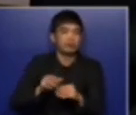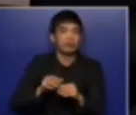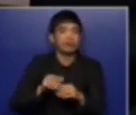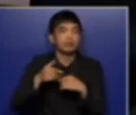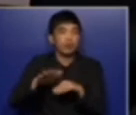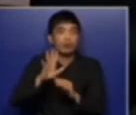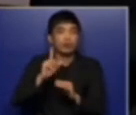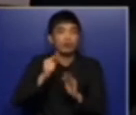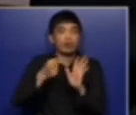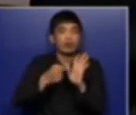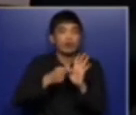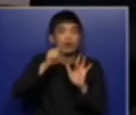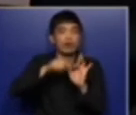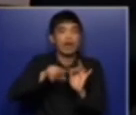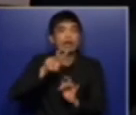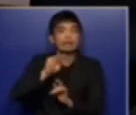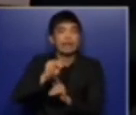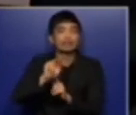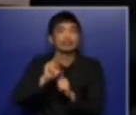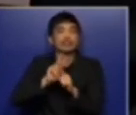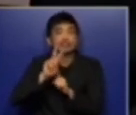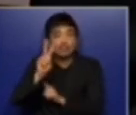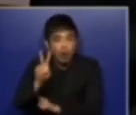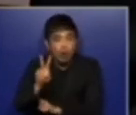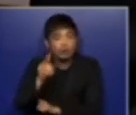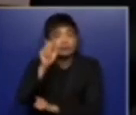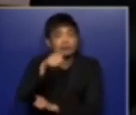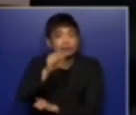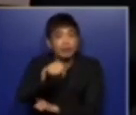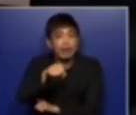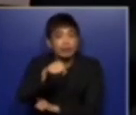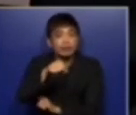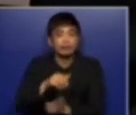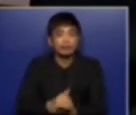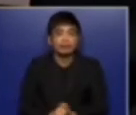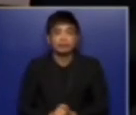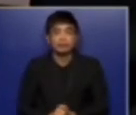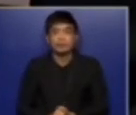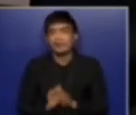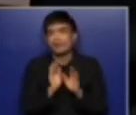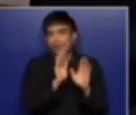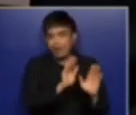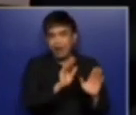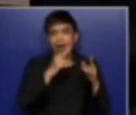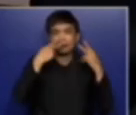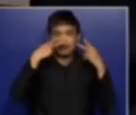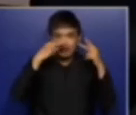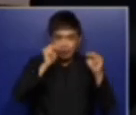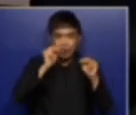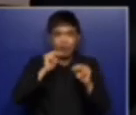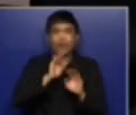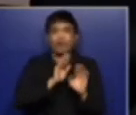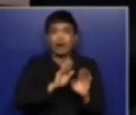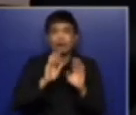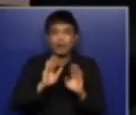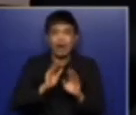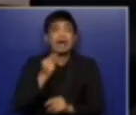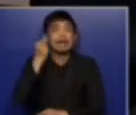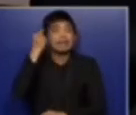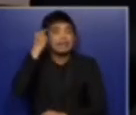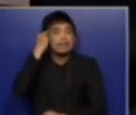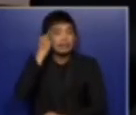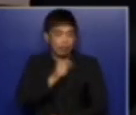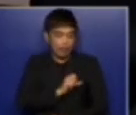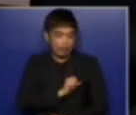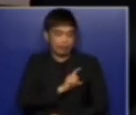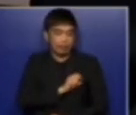างนั้นหรือท่านประธานผ่านไปถึงท่านนายกรัฐมนตรีดิฉันเชื่อว่าศาสนาทุกศาสนาส